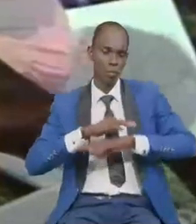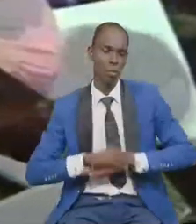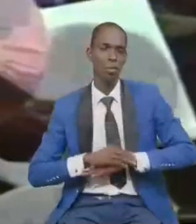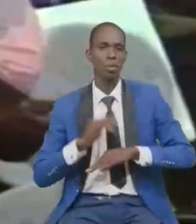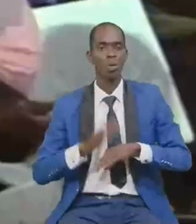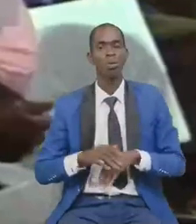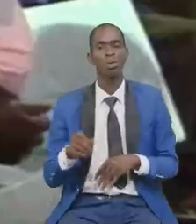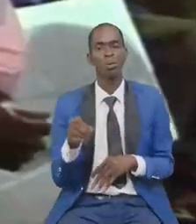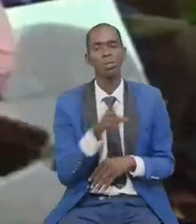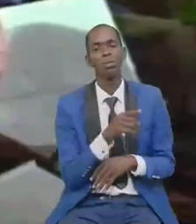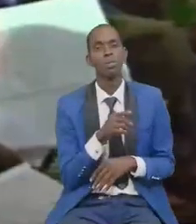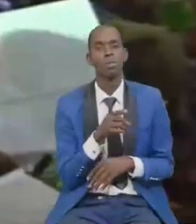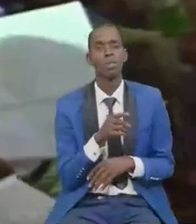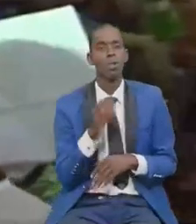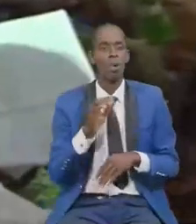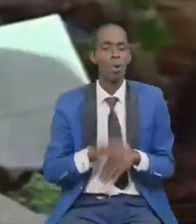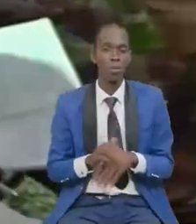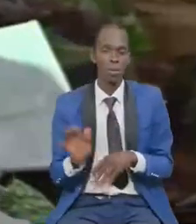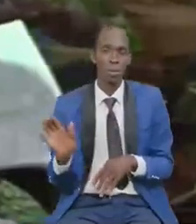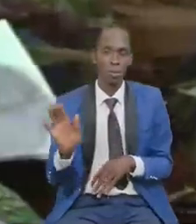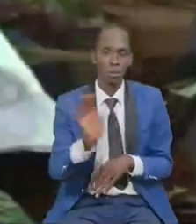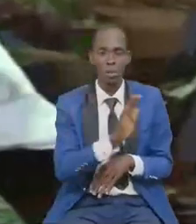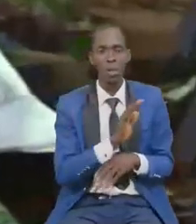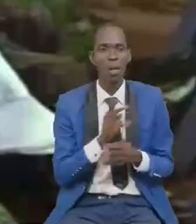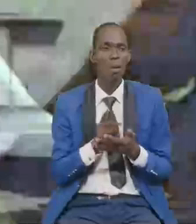Parce que l'Esprit de gloire, l'Esprit de Dieu repose sur vous.